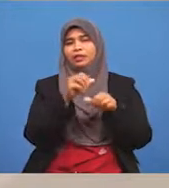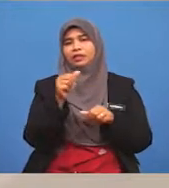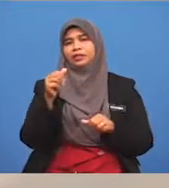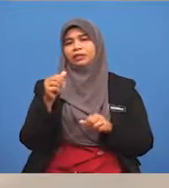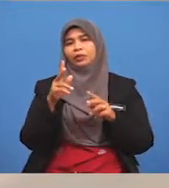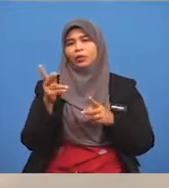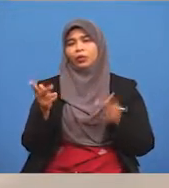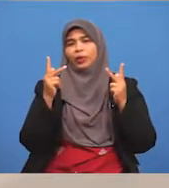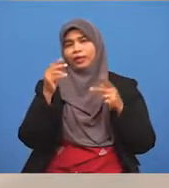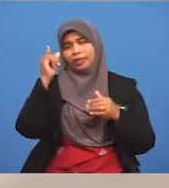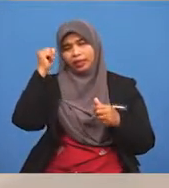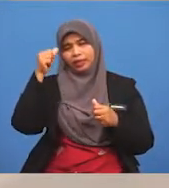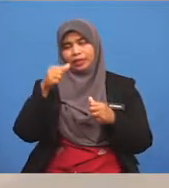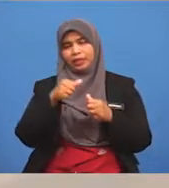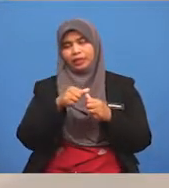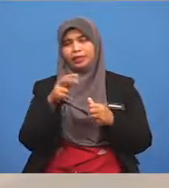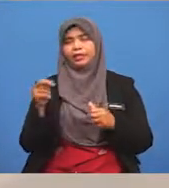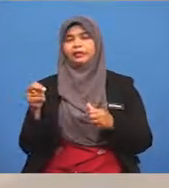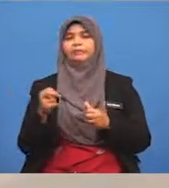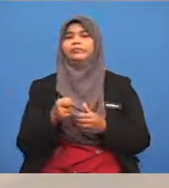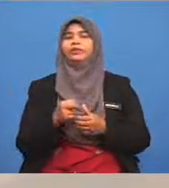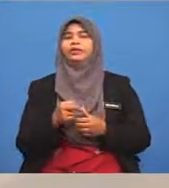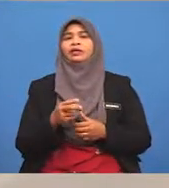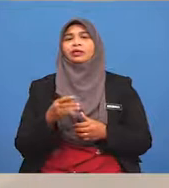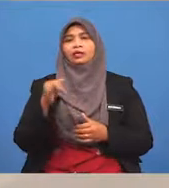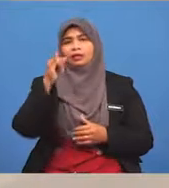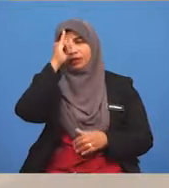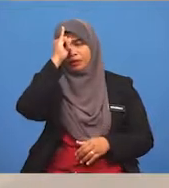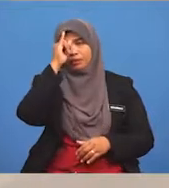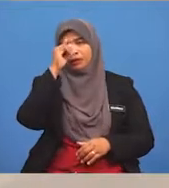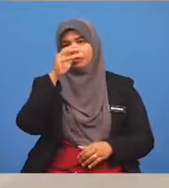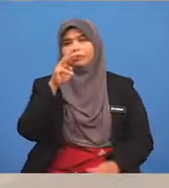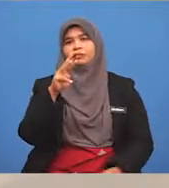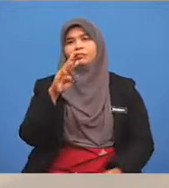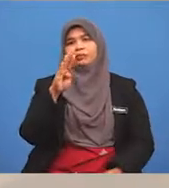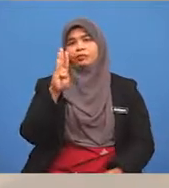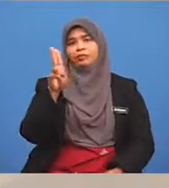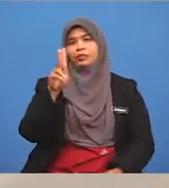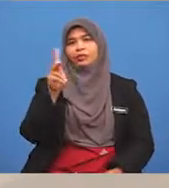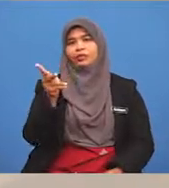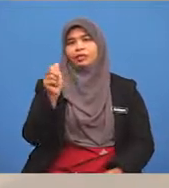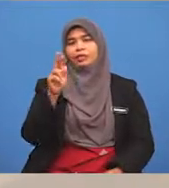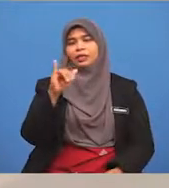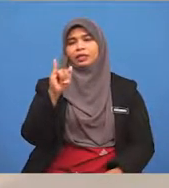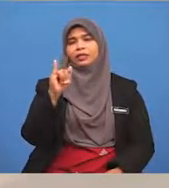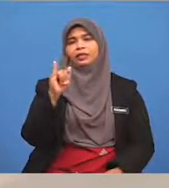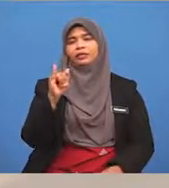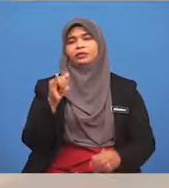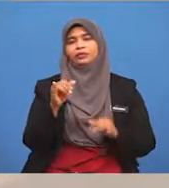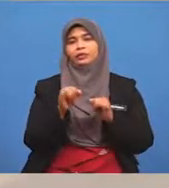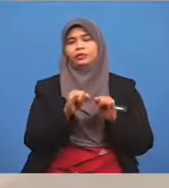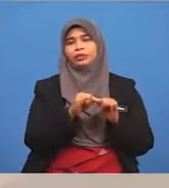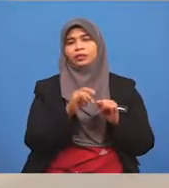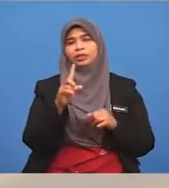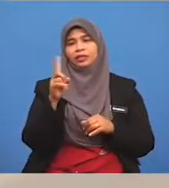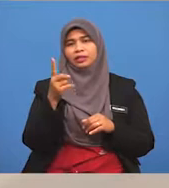Imam Al-Bukhari dan Imam Muslim hanya meletakkan hadis yang sahih saja dimuatkan dalam kitab